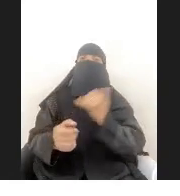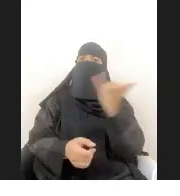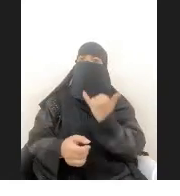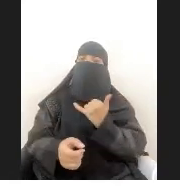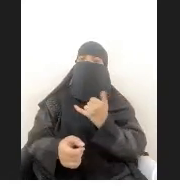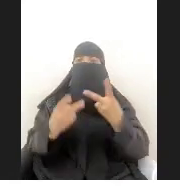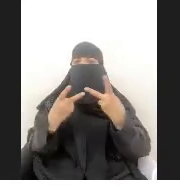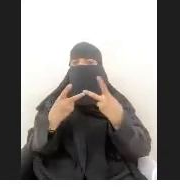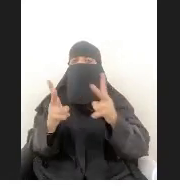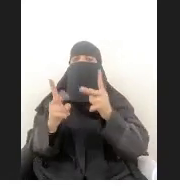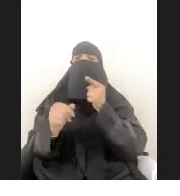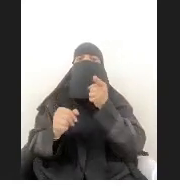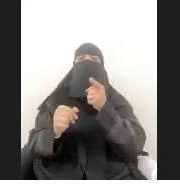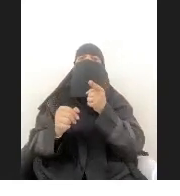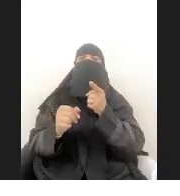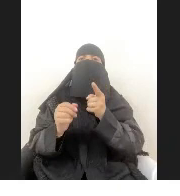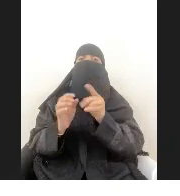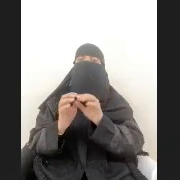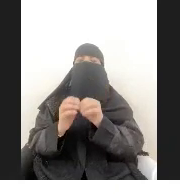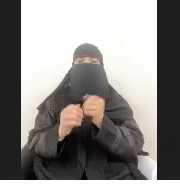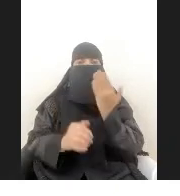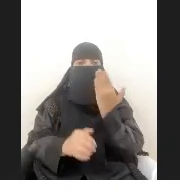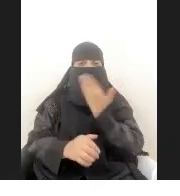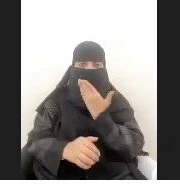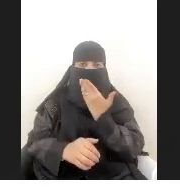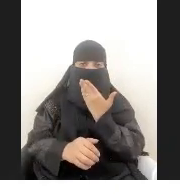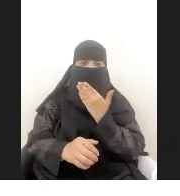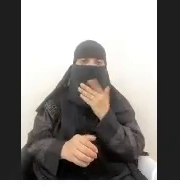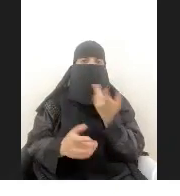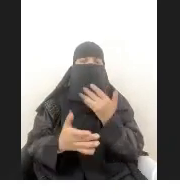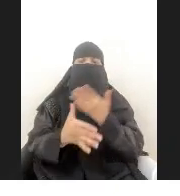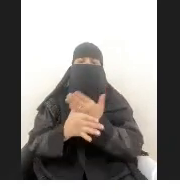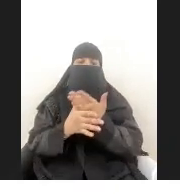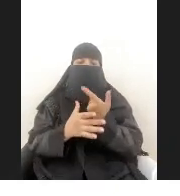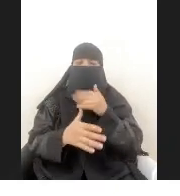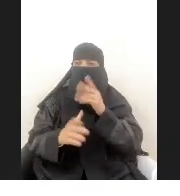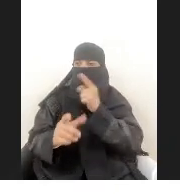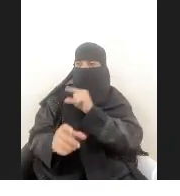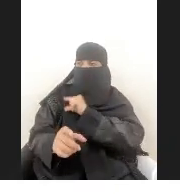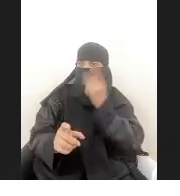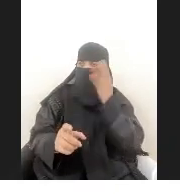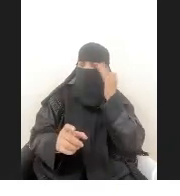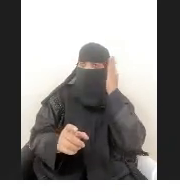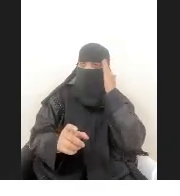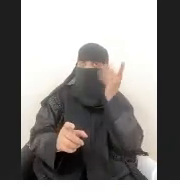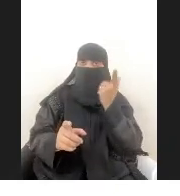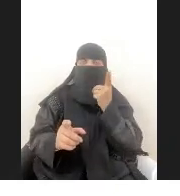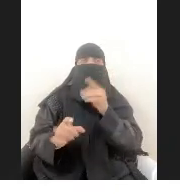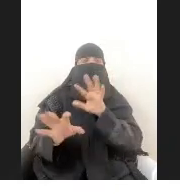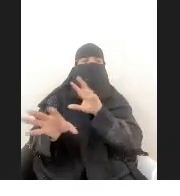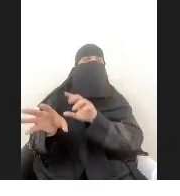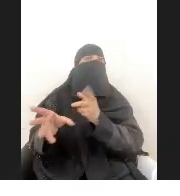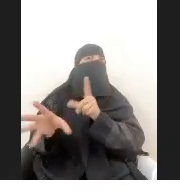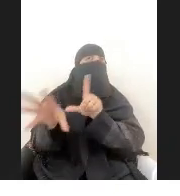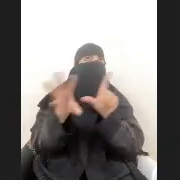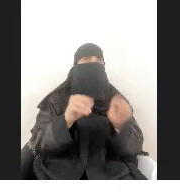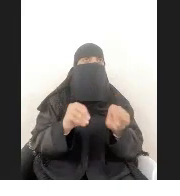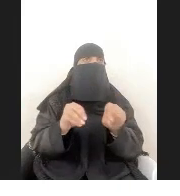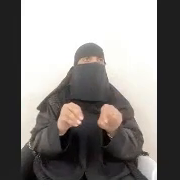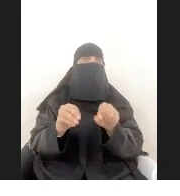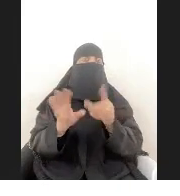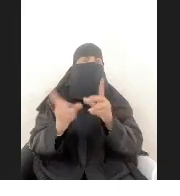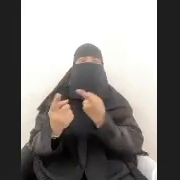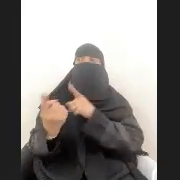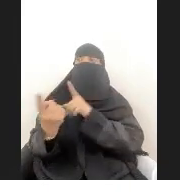بداية الترم، بحيث أنه الطالب يكون عارف إيش الأسابيع، إيش الأيام اللي هيكون face to